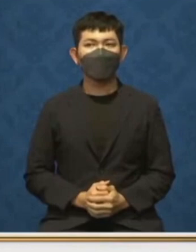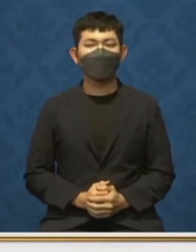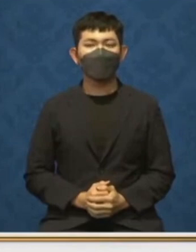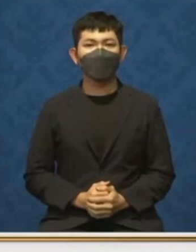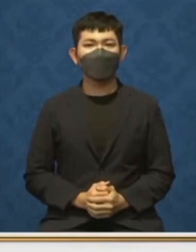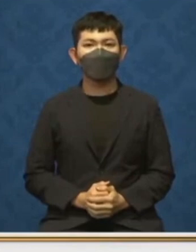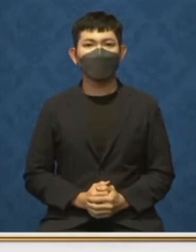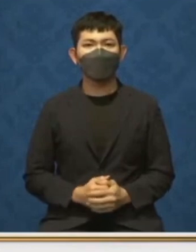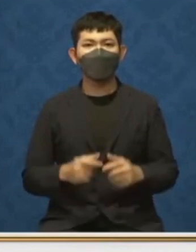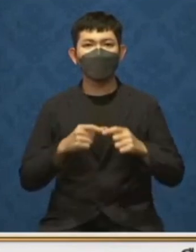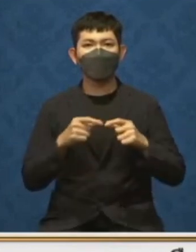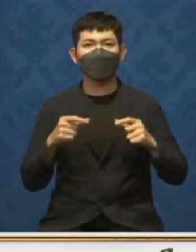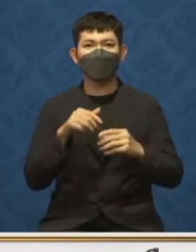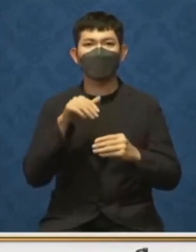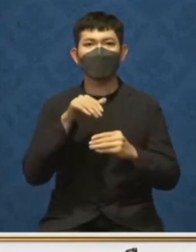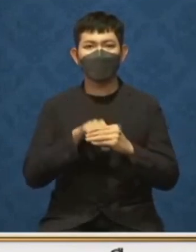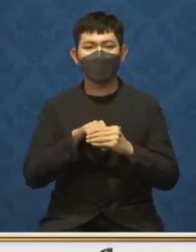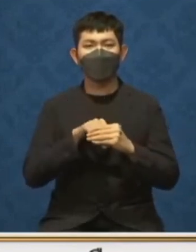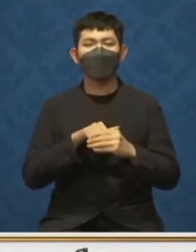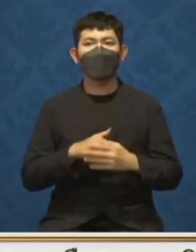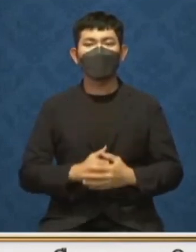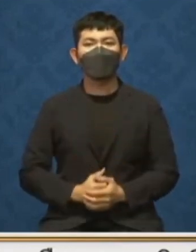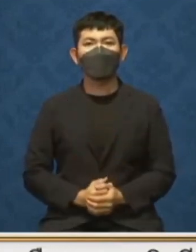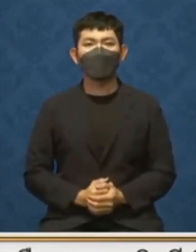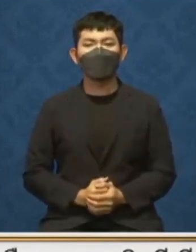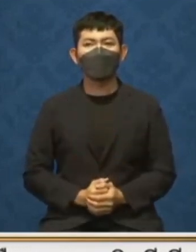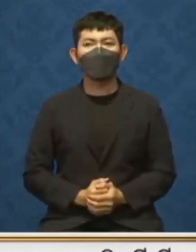โปรดเสียบบัตรและกดปุ่มแสดงตนนะครับ